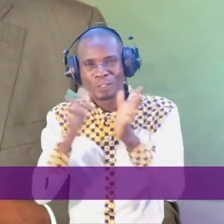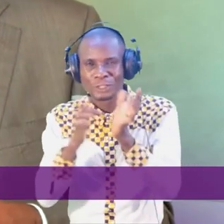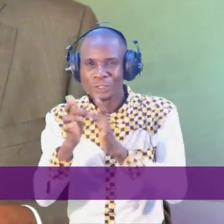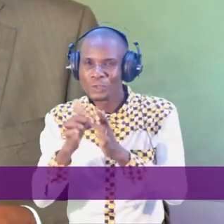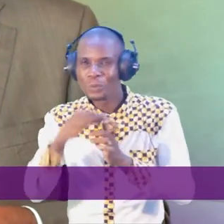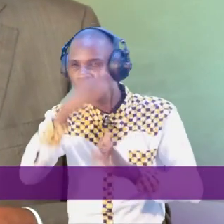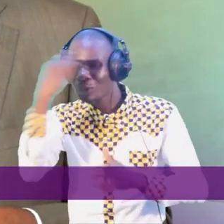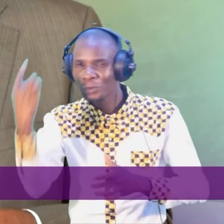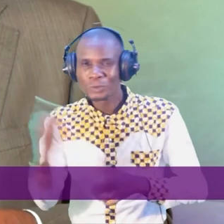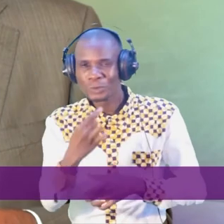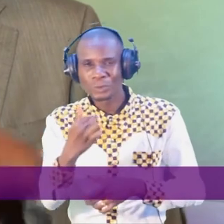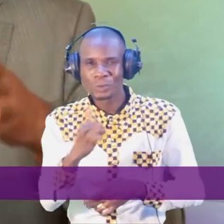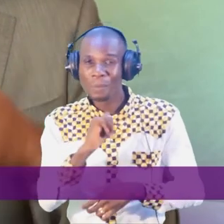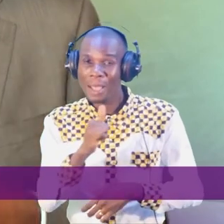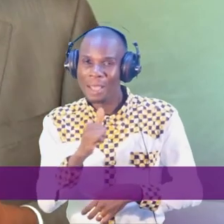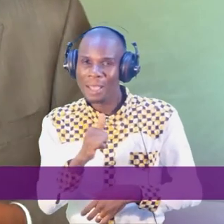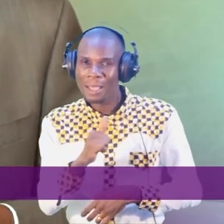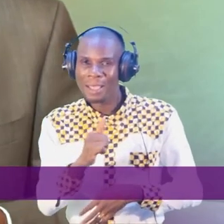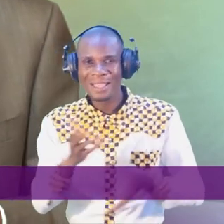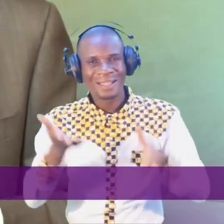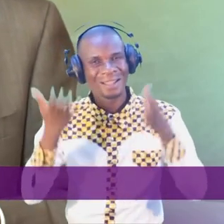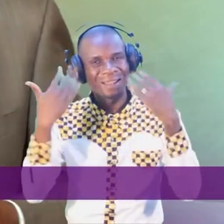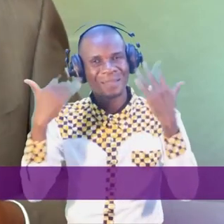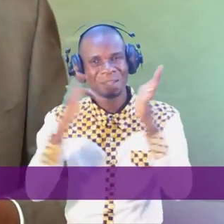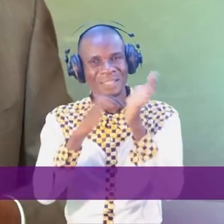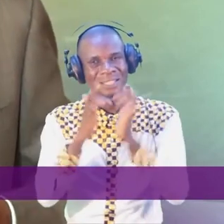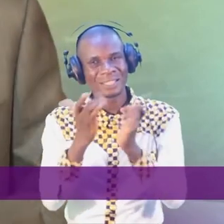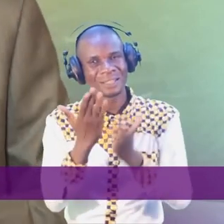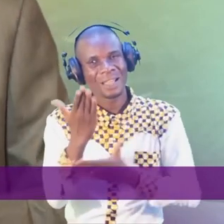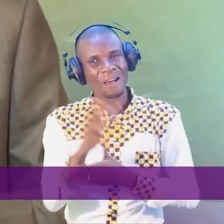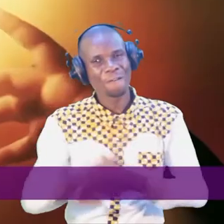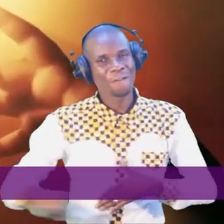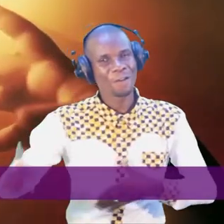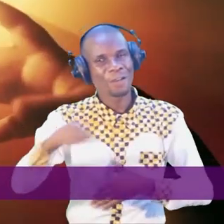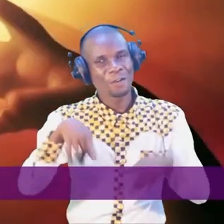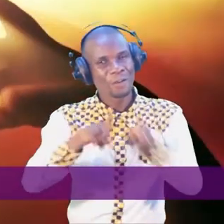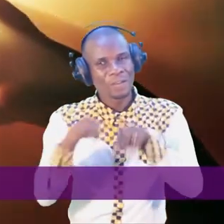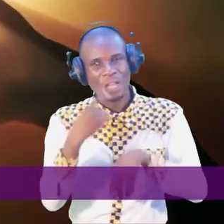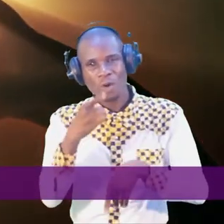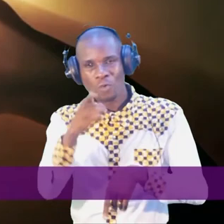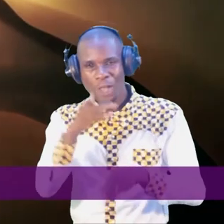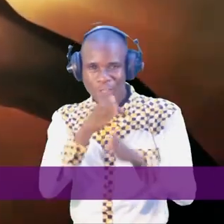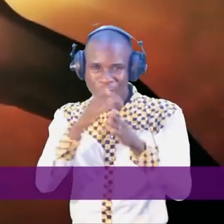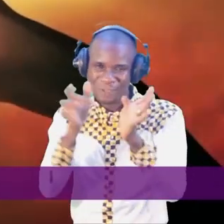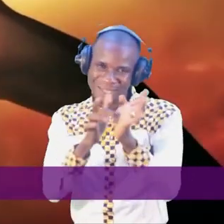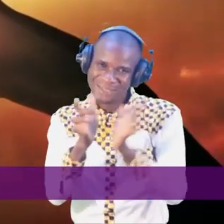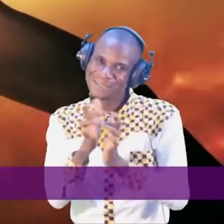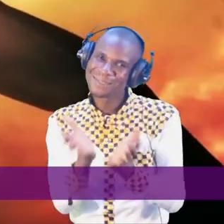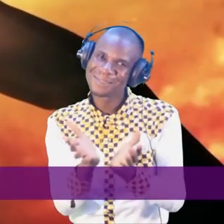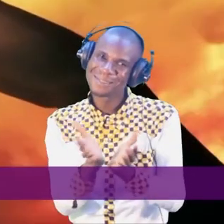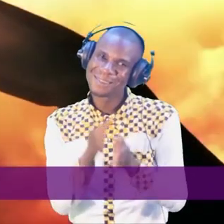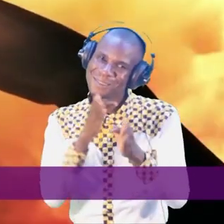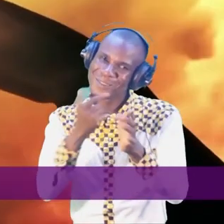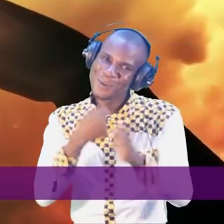kaka yangu na dada yangu, uweze kumfuata Yesu hadi mwisho. sababu ananyosha mkono wake